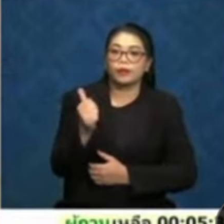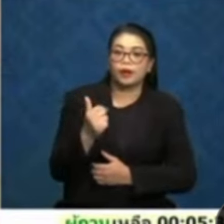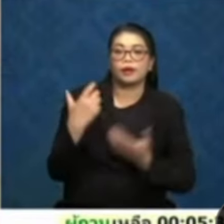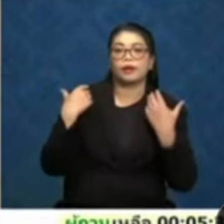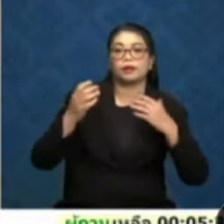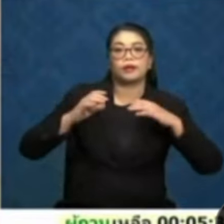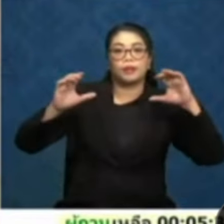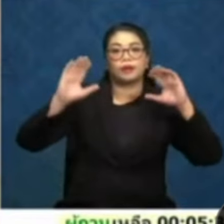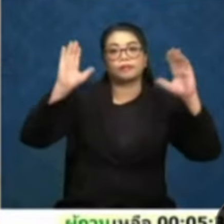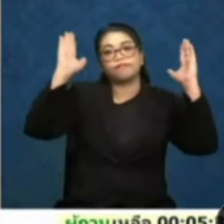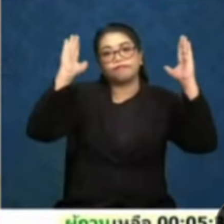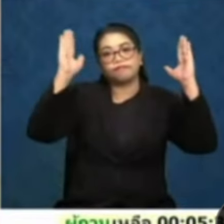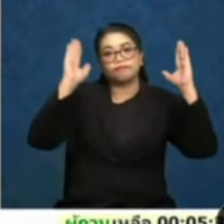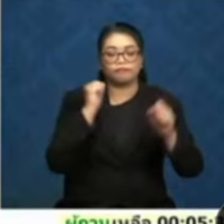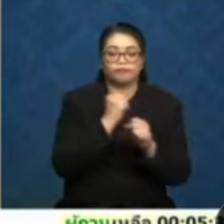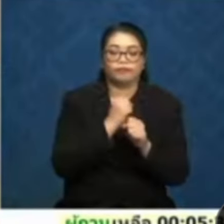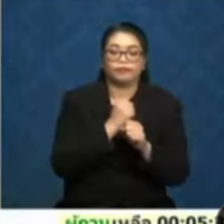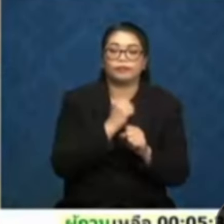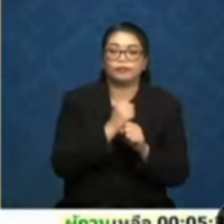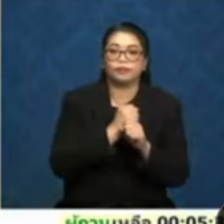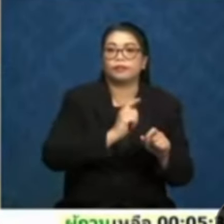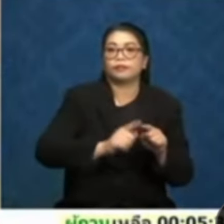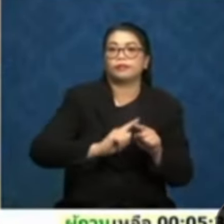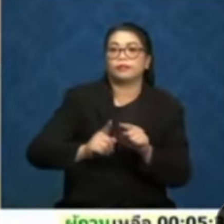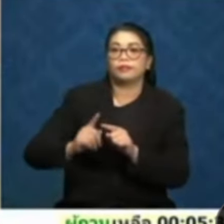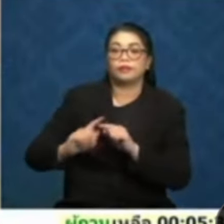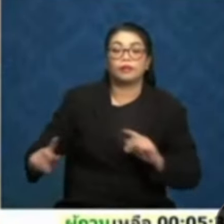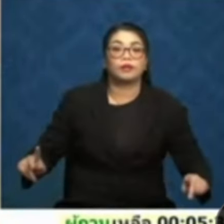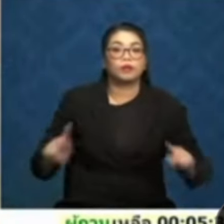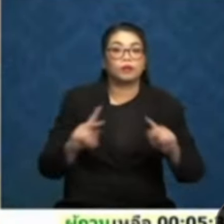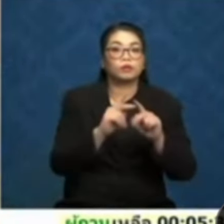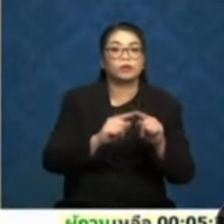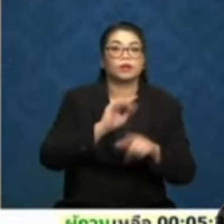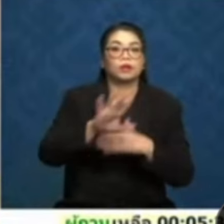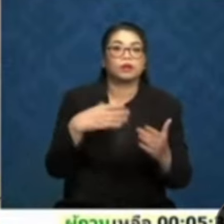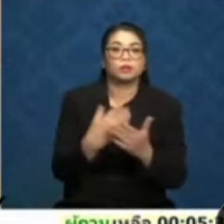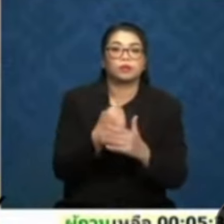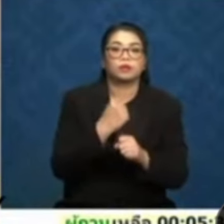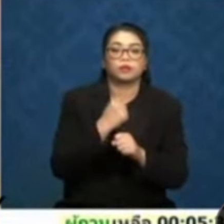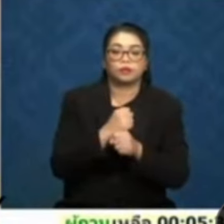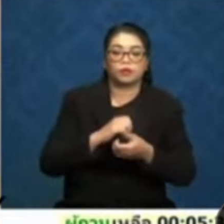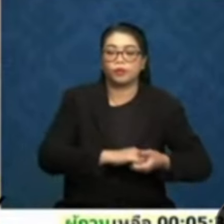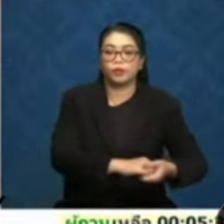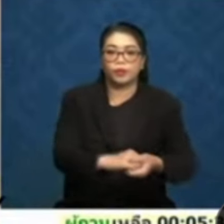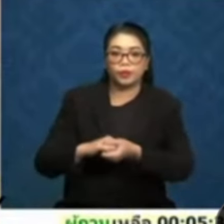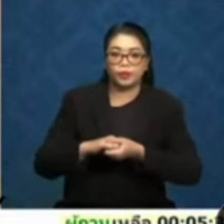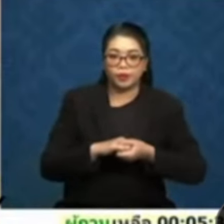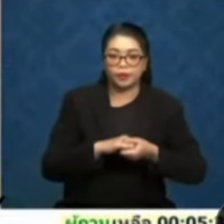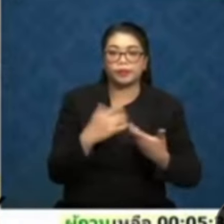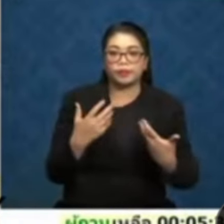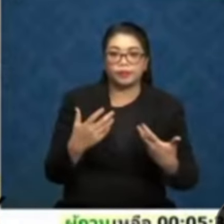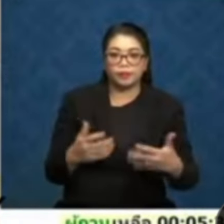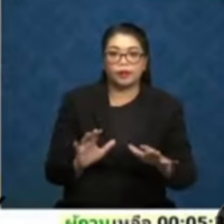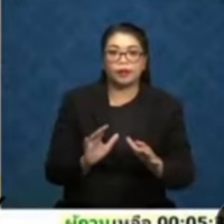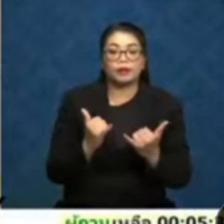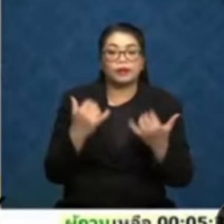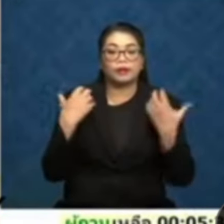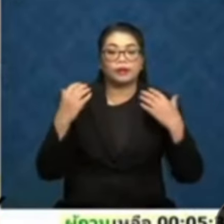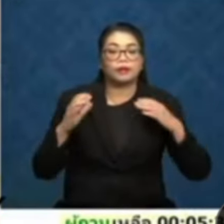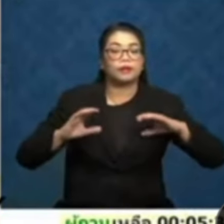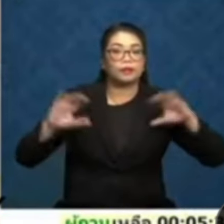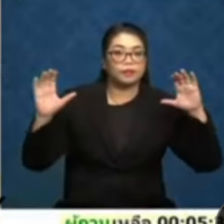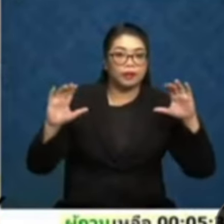เองได้มีการเร่งทำงานในหลายๆส่วนทุกๆกระทรวงร่วมกันทำงานอยู่ในขณะนี้นะคะอย่างที่ท่านได้บอกไปว่ารัฐบาล